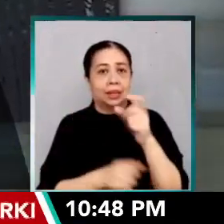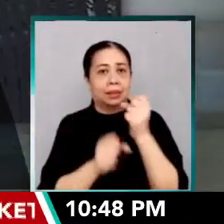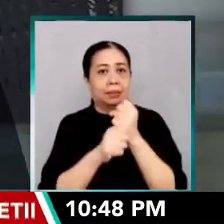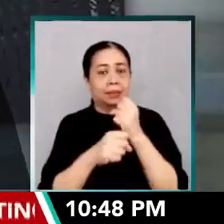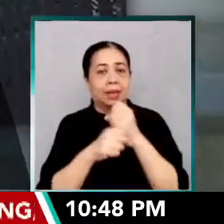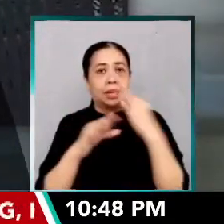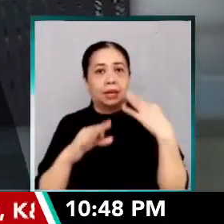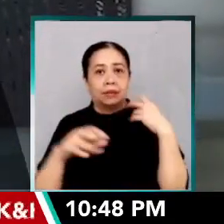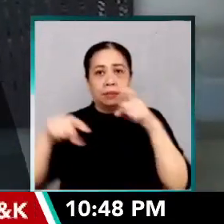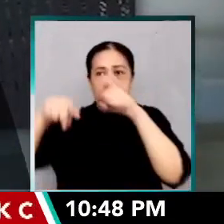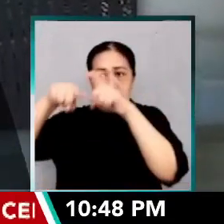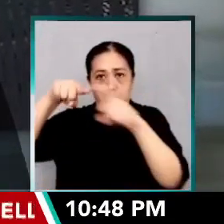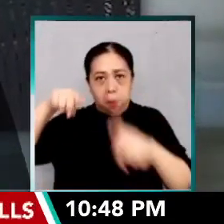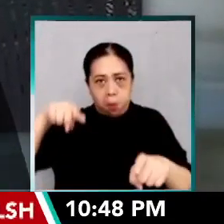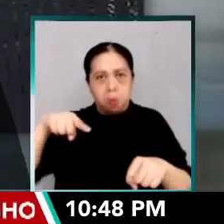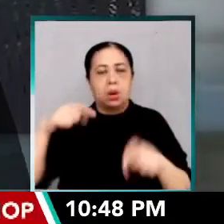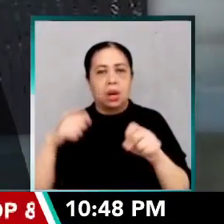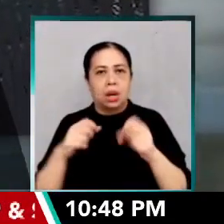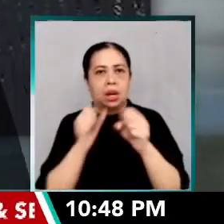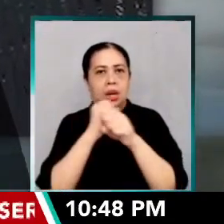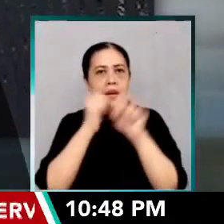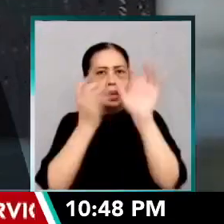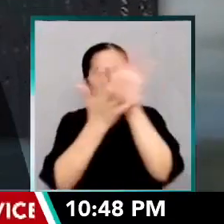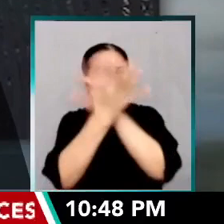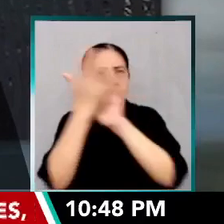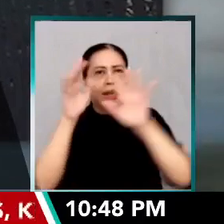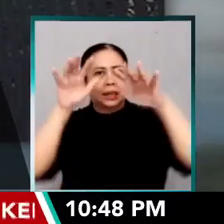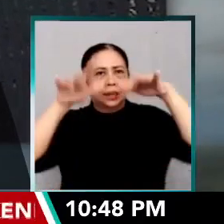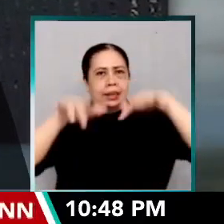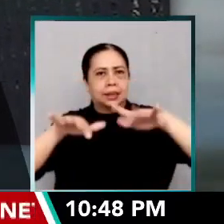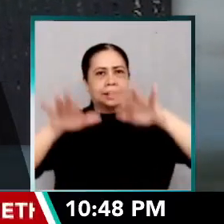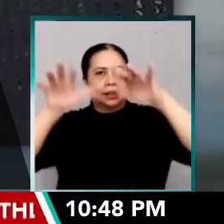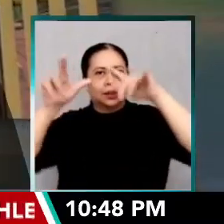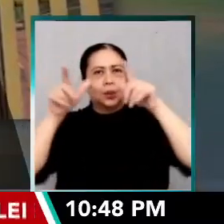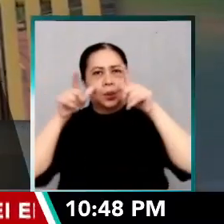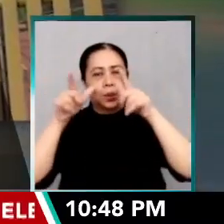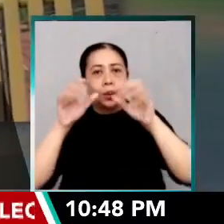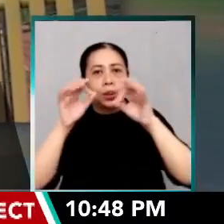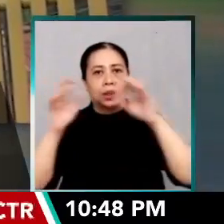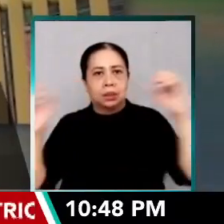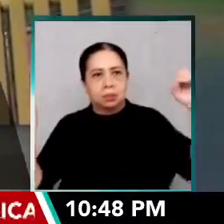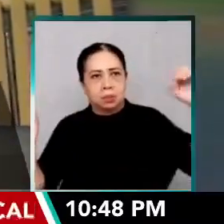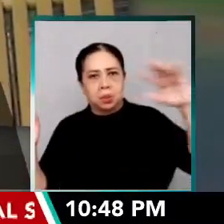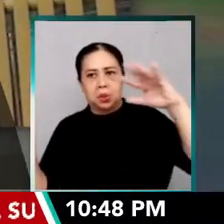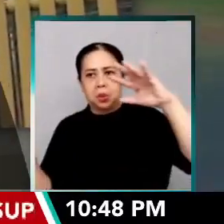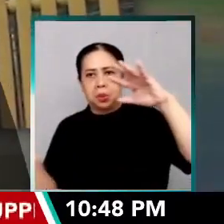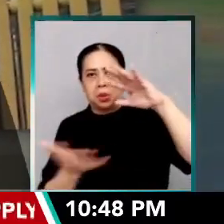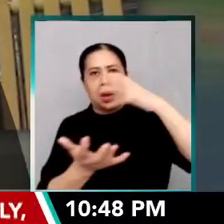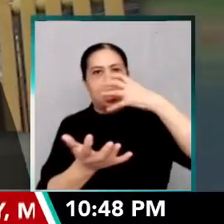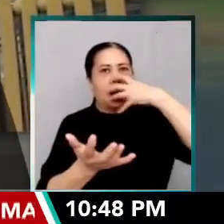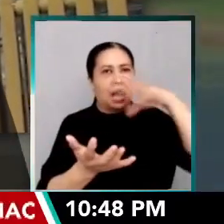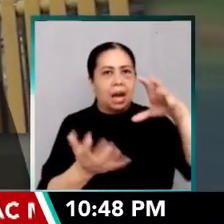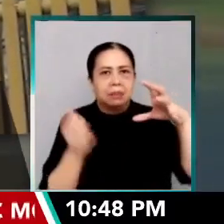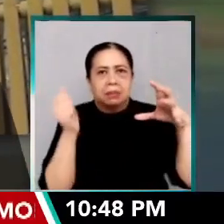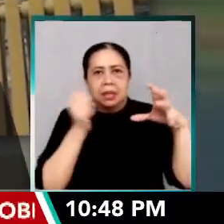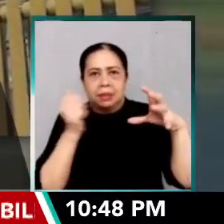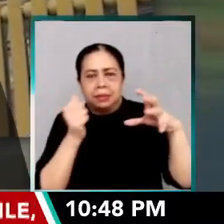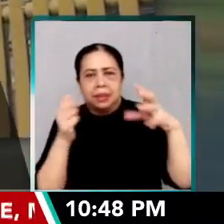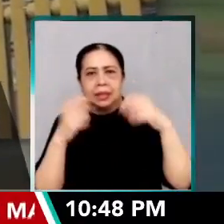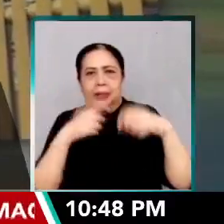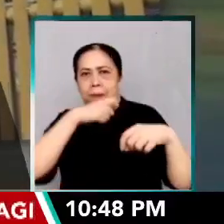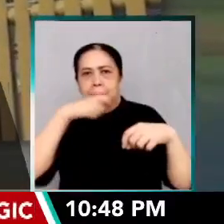thunderstorm. Nagpopormang alon daw ang mga ulap tuwing nagsasalubong ang init, malamig at tuyong